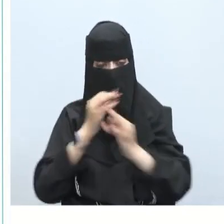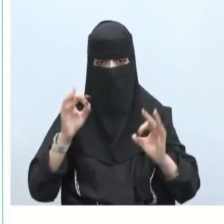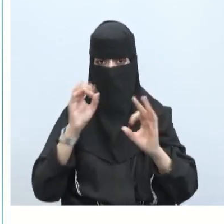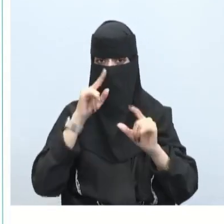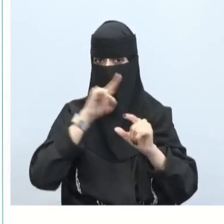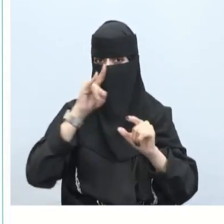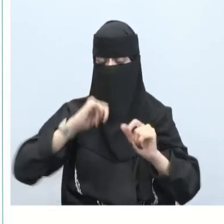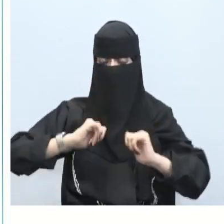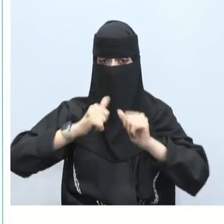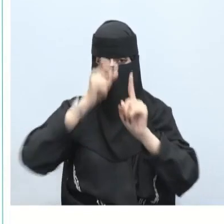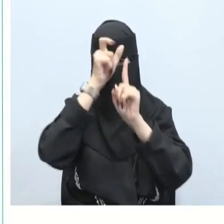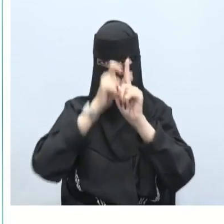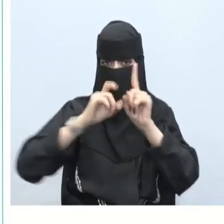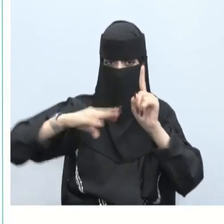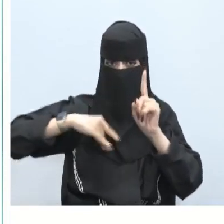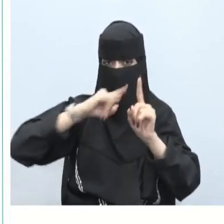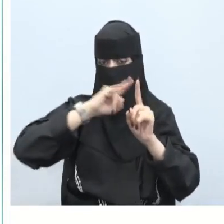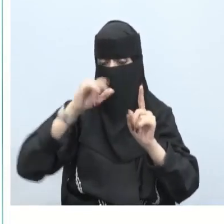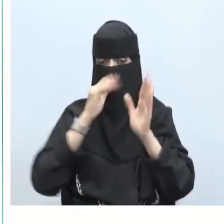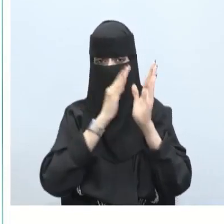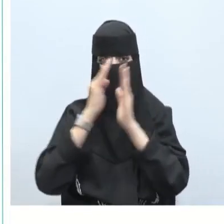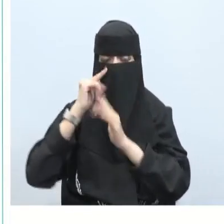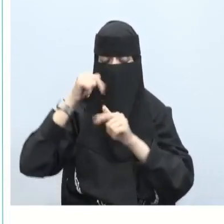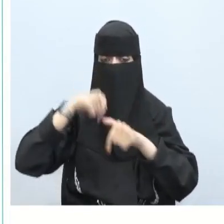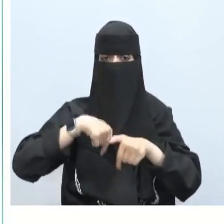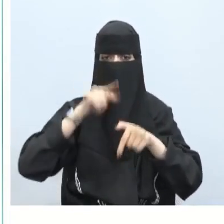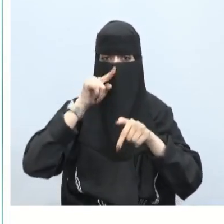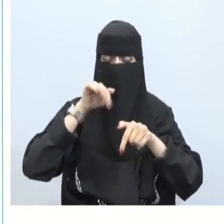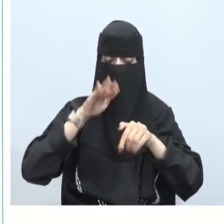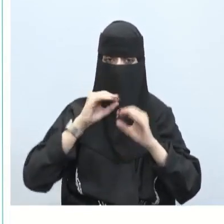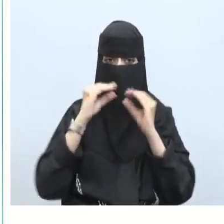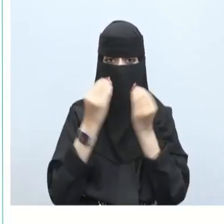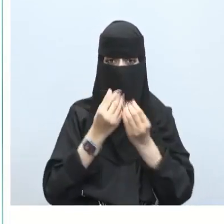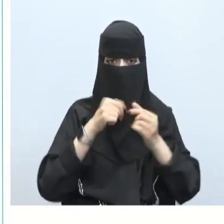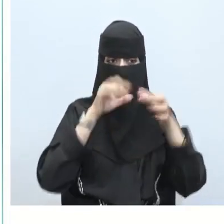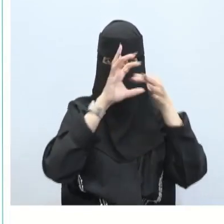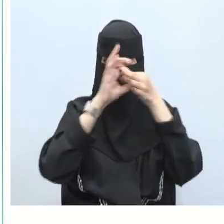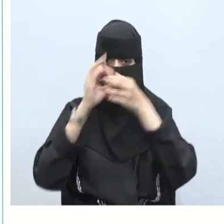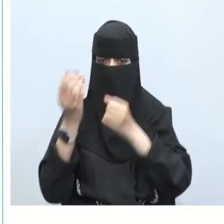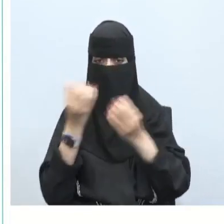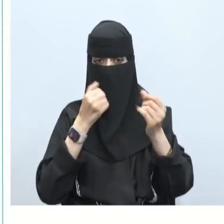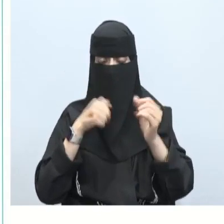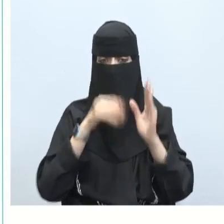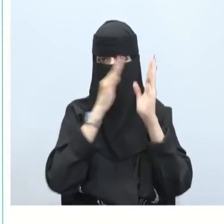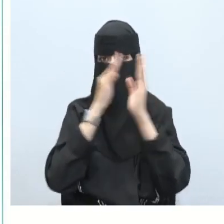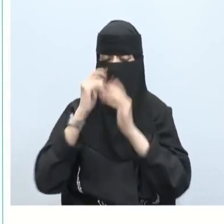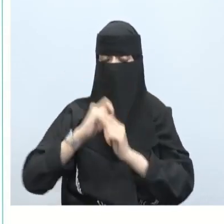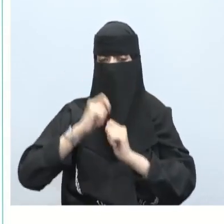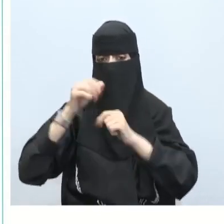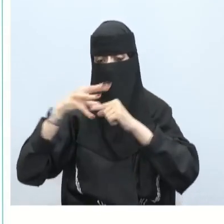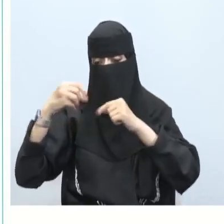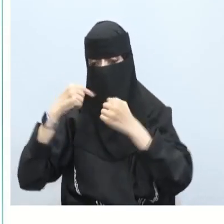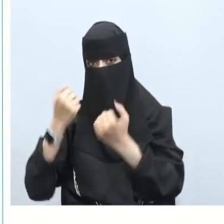لمدير سلاسل الامداد الغير منظم ان يدير سلسله تحتاج الى التنظيم وبالتالي فاقد الشيء لا يعطيه